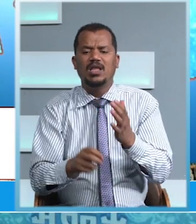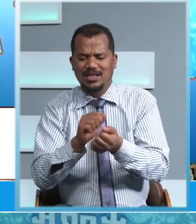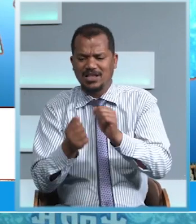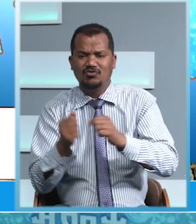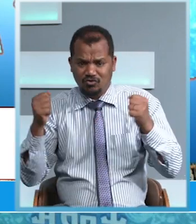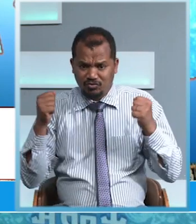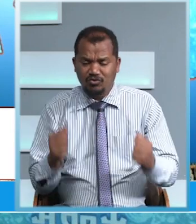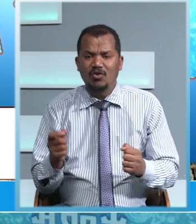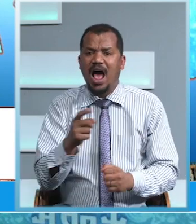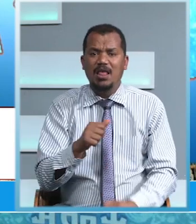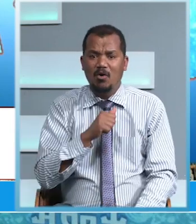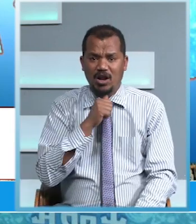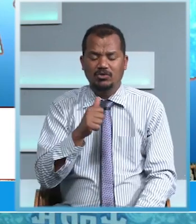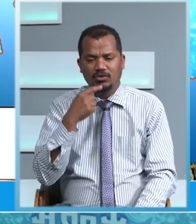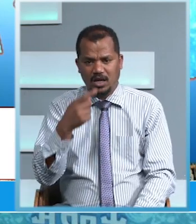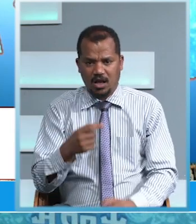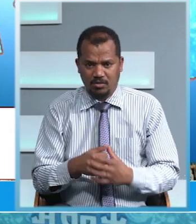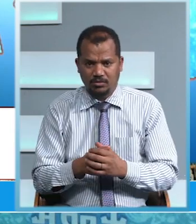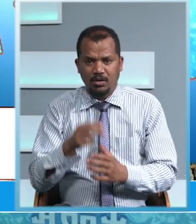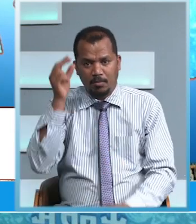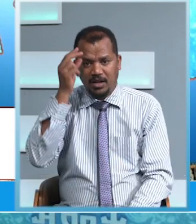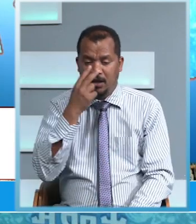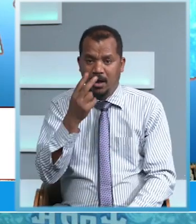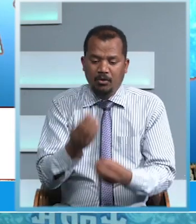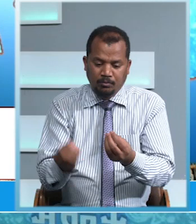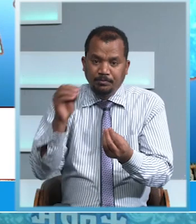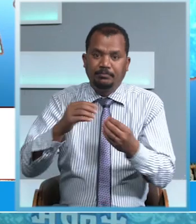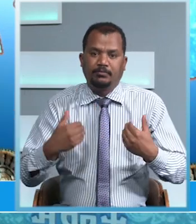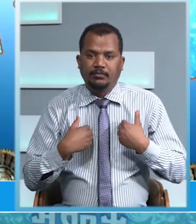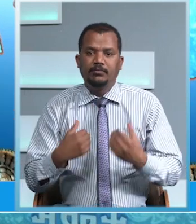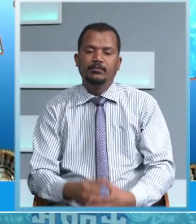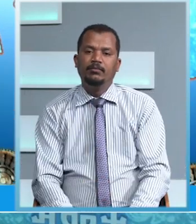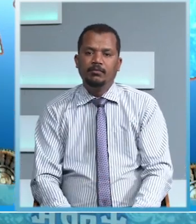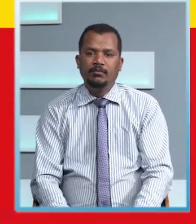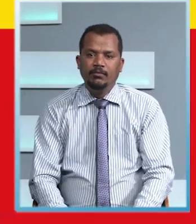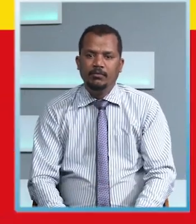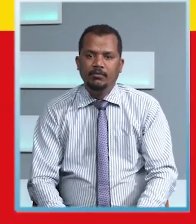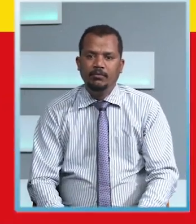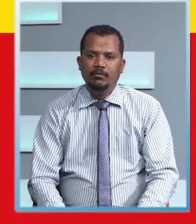ውጤቱን ሊያስቀይሩ የሚችሉ አለመሆናቸውንም አመልክቷል። ቢልሊን ባዩ ተጨማሪ አለው።